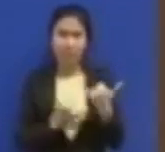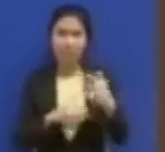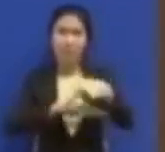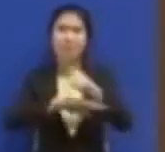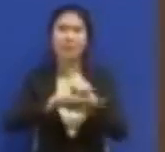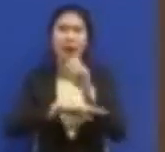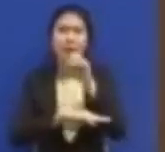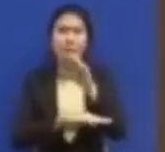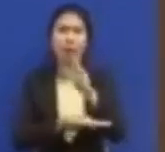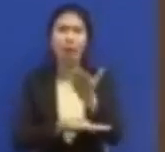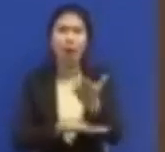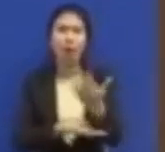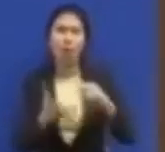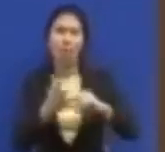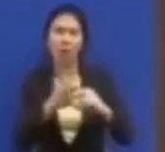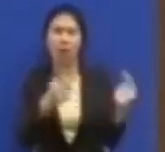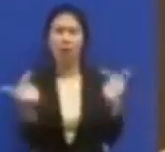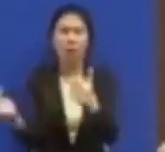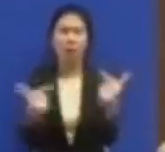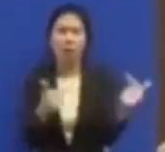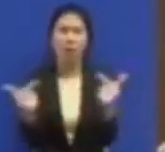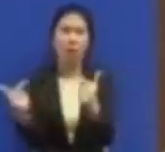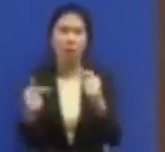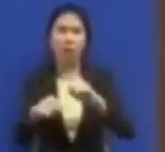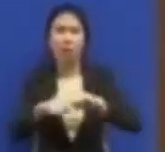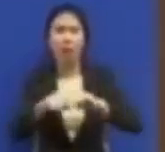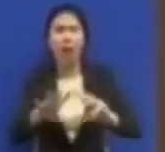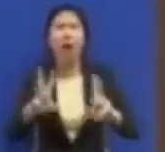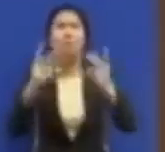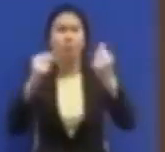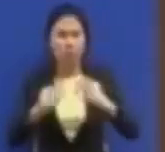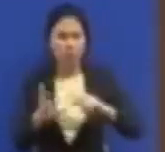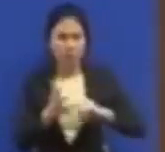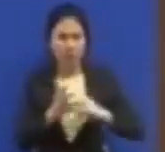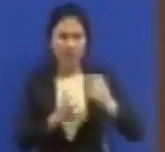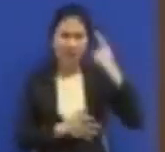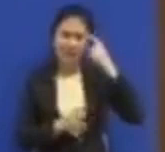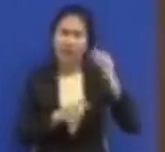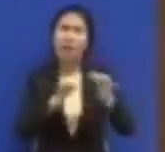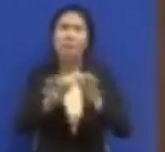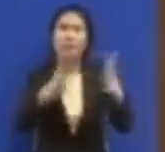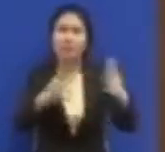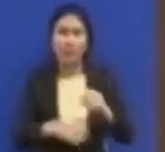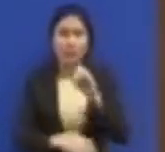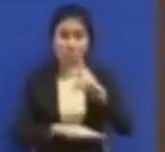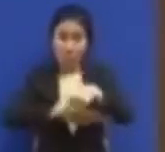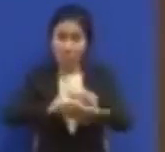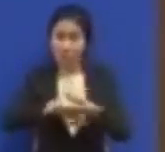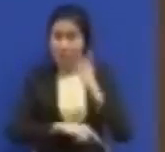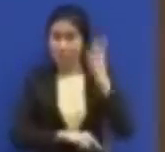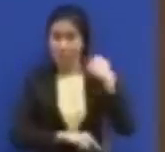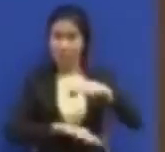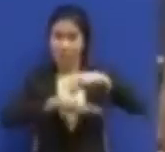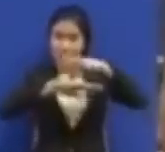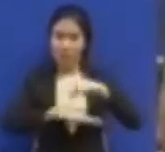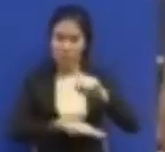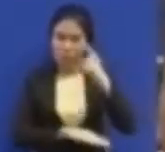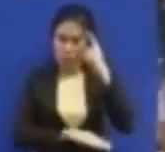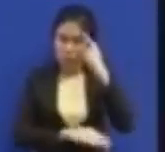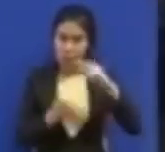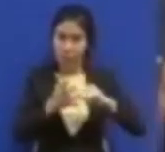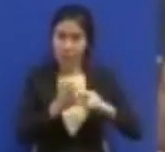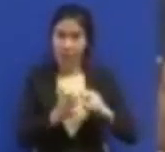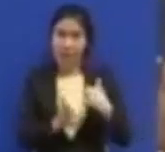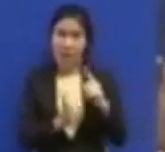ถียงไปเถียงมามันก็หมดเวลา โอ๊ยไม่ได้ท่านประธานท่านประธานเคยเป็นประธานรัฐสภาท่านประธานต้องทราบเขาหยุดเวลาไว้ให้ใน5นา